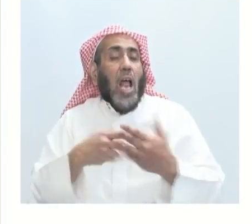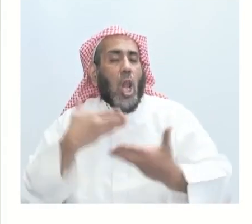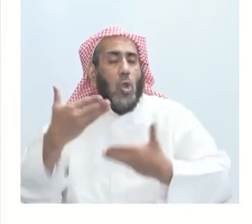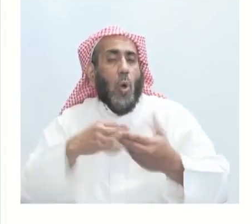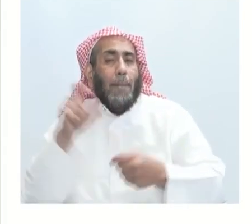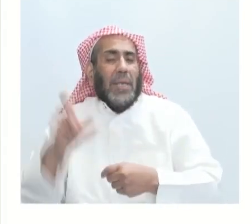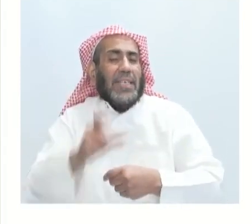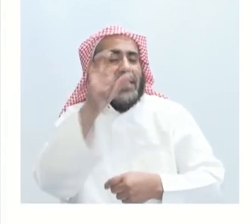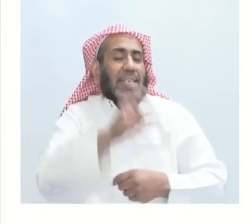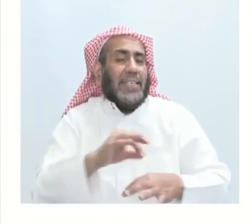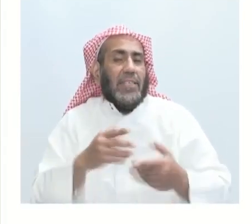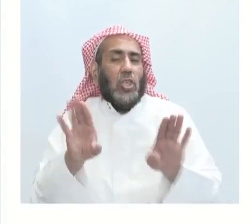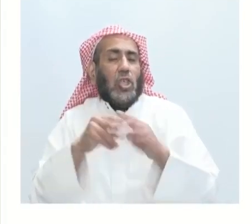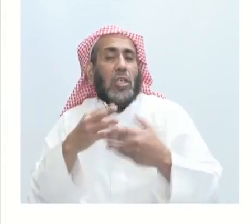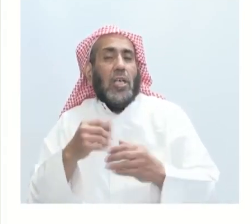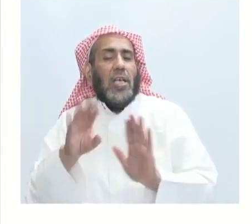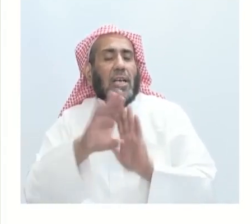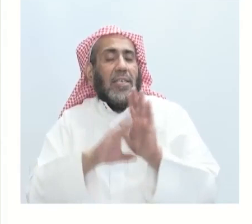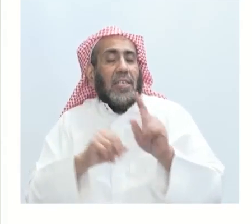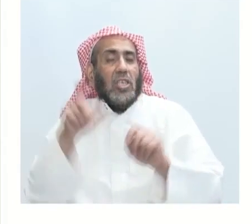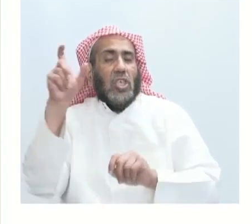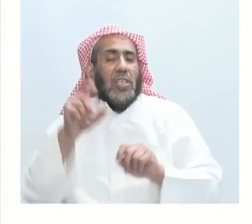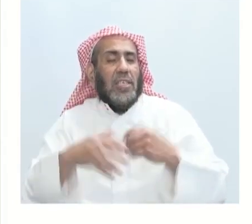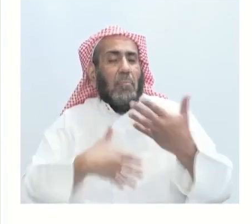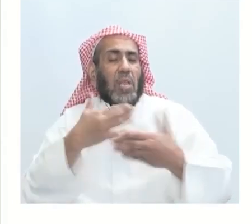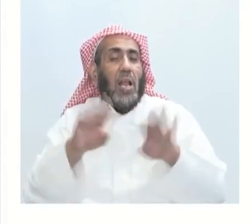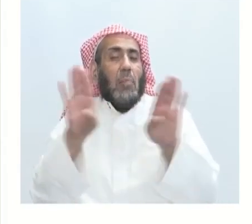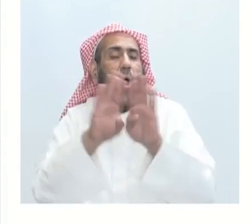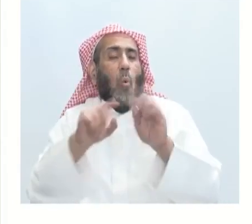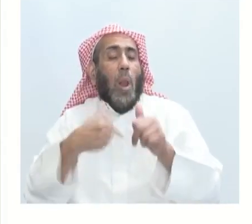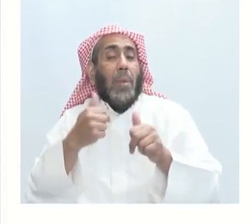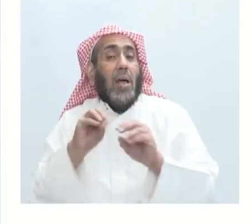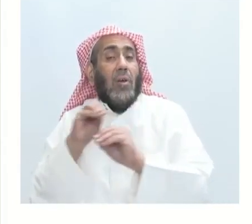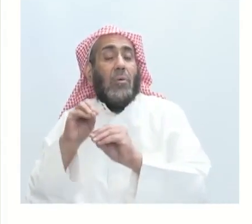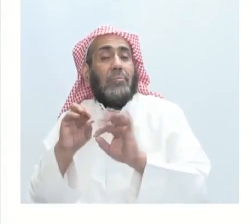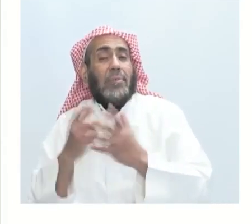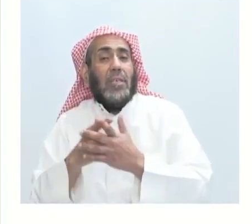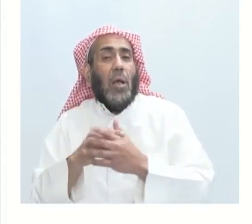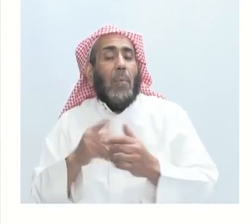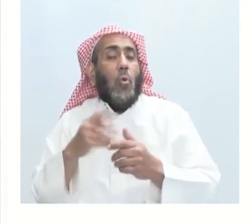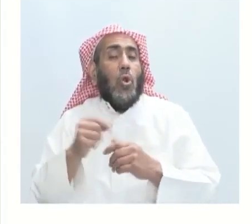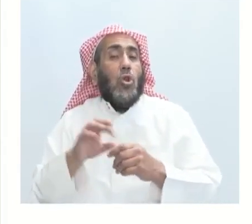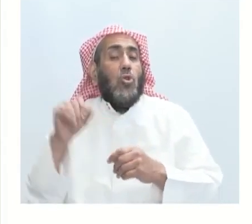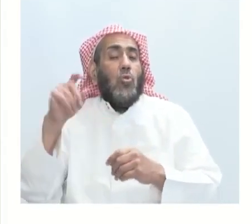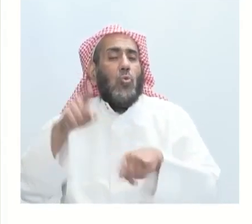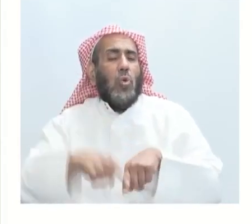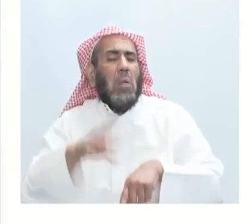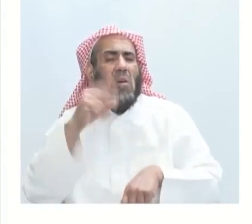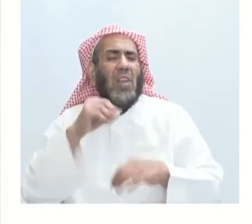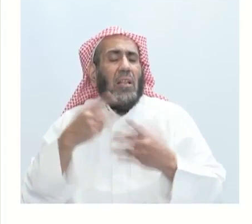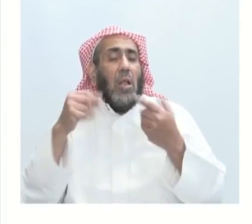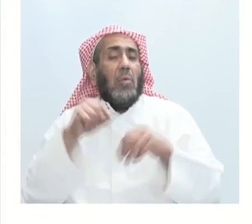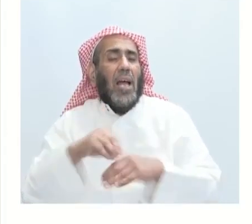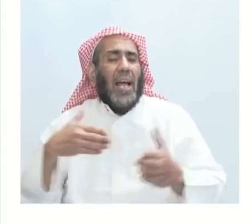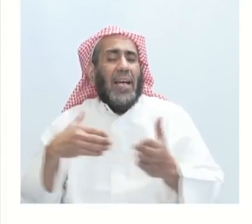بين الشخصيات يكون عن طريق الشعر قصائد على السنات شخصيات لتمثيلها على المسرح اول من عرفه طبعا بين الام اليونان لم يظهر في ادبنا العربي